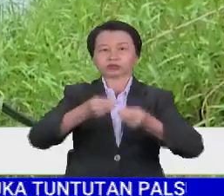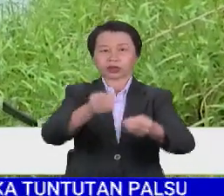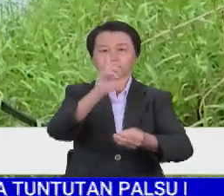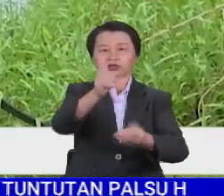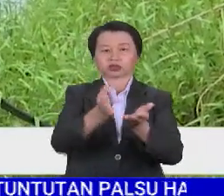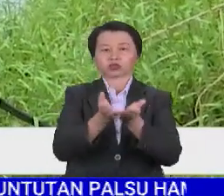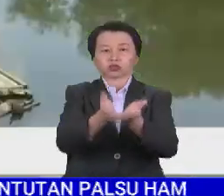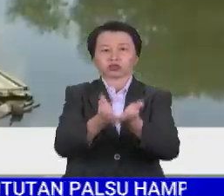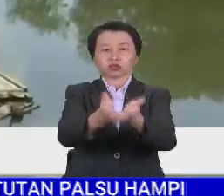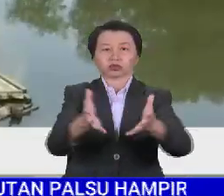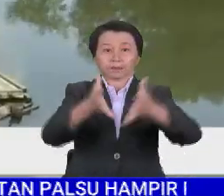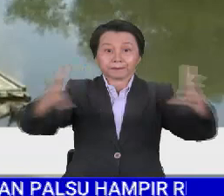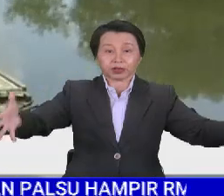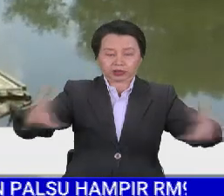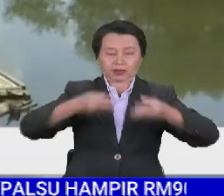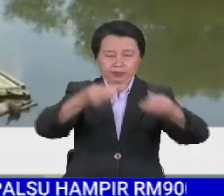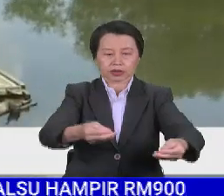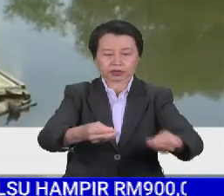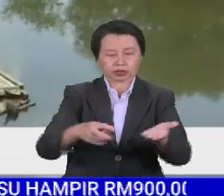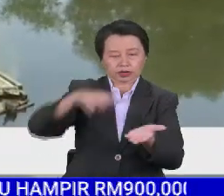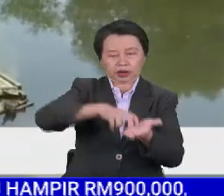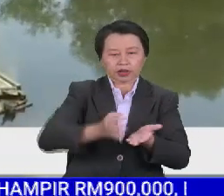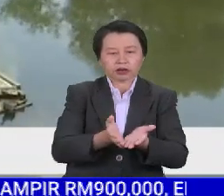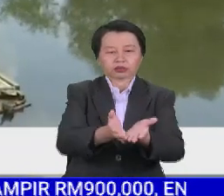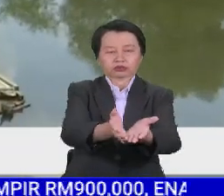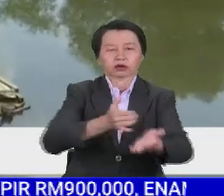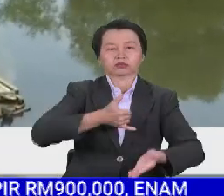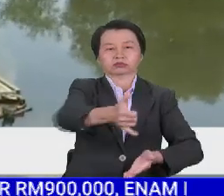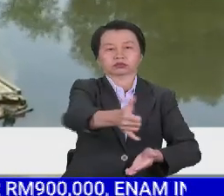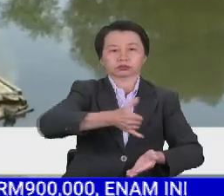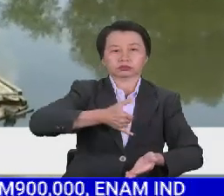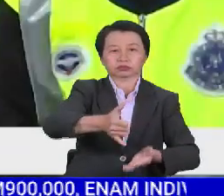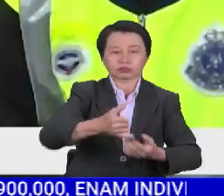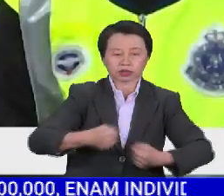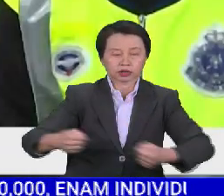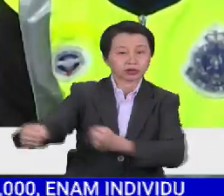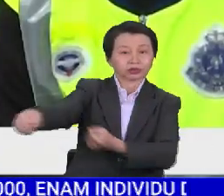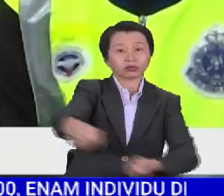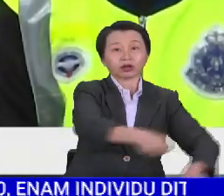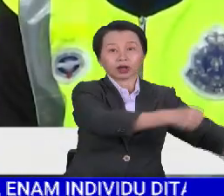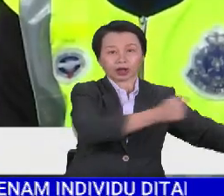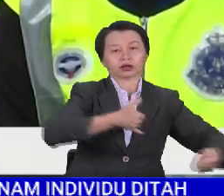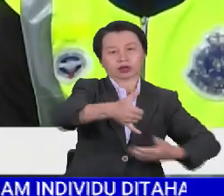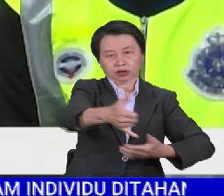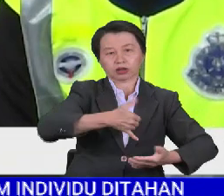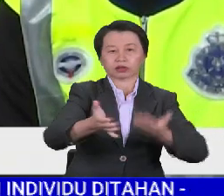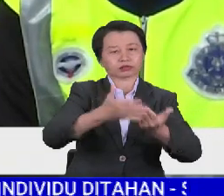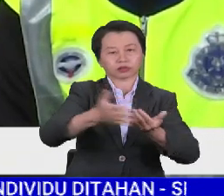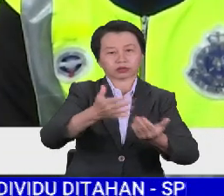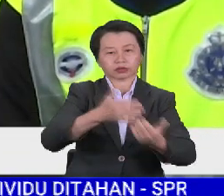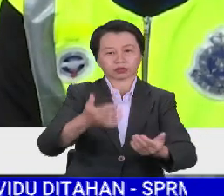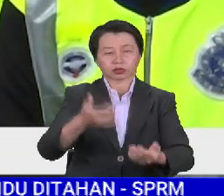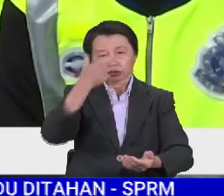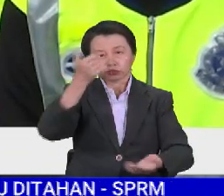but yang besar supaya mereka senang berulang kali dari sini ke seberang dan sego kemari dan